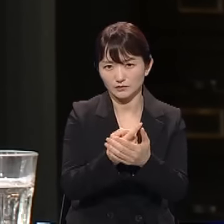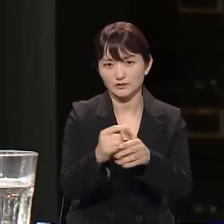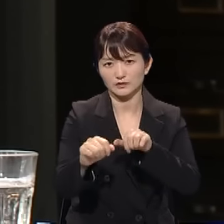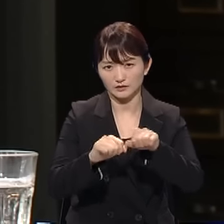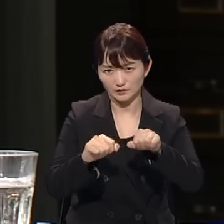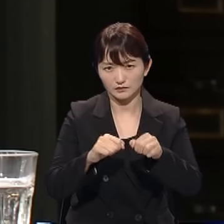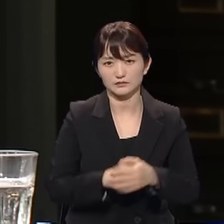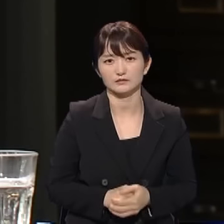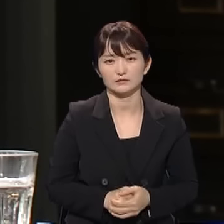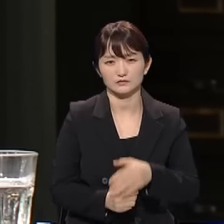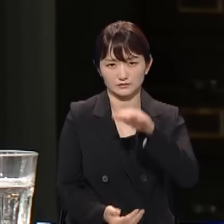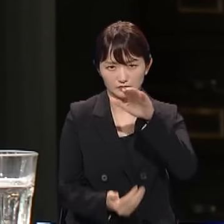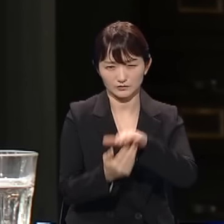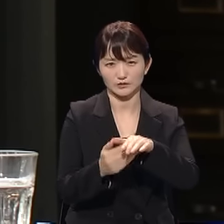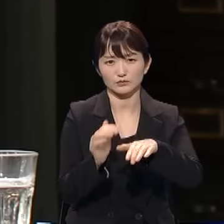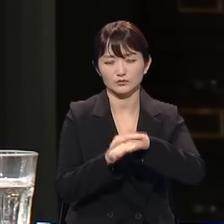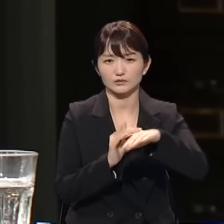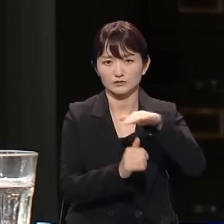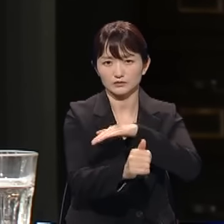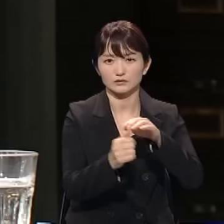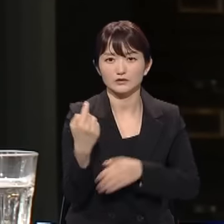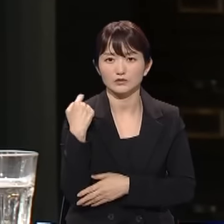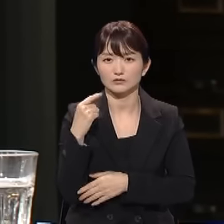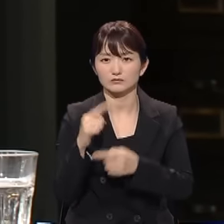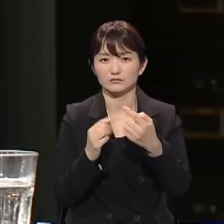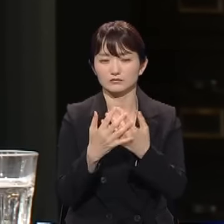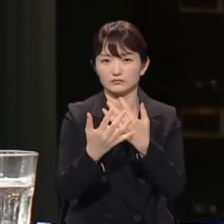선수고 어제 대회에도